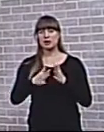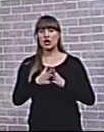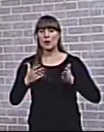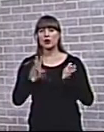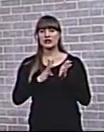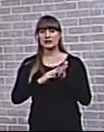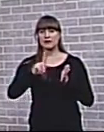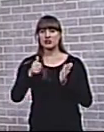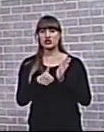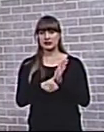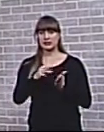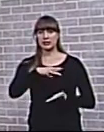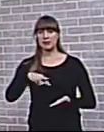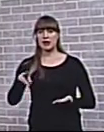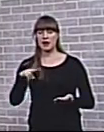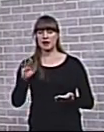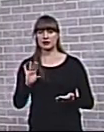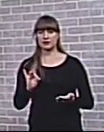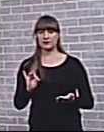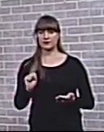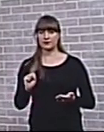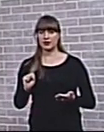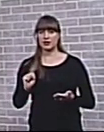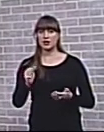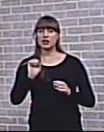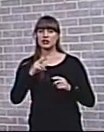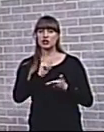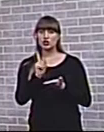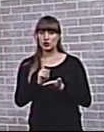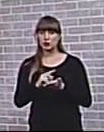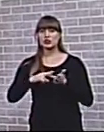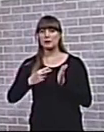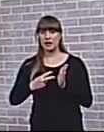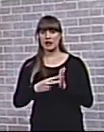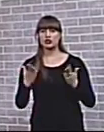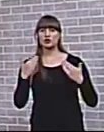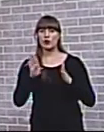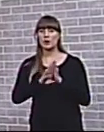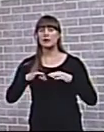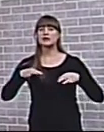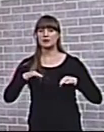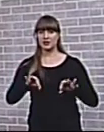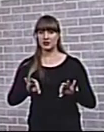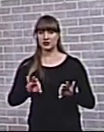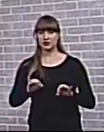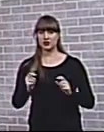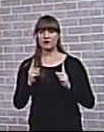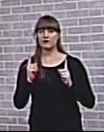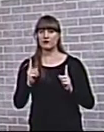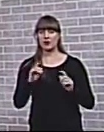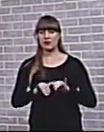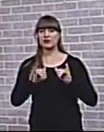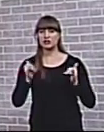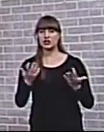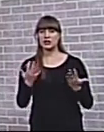9,6 миллиарда. Предложенный инвесторам пилотный проект – проект «Двор без машин» в рамках возрастающих